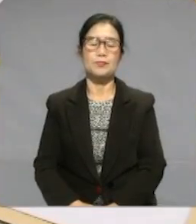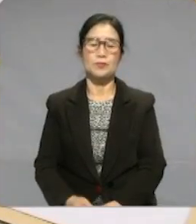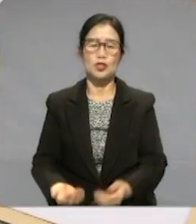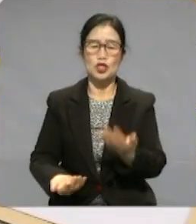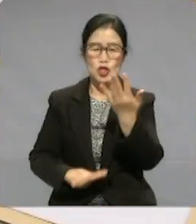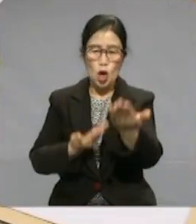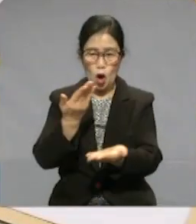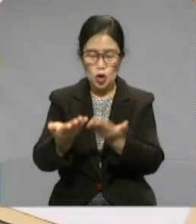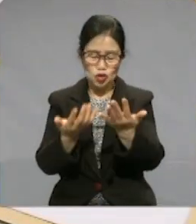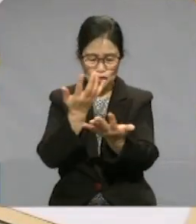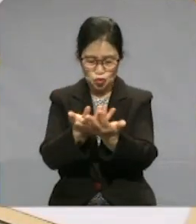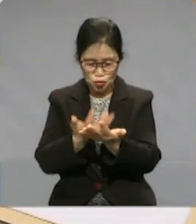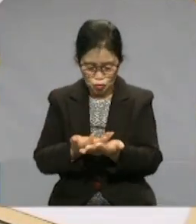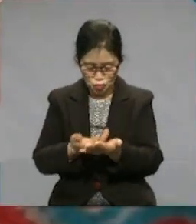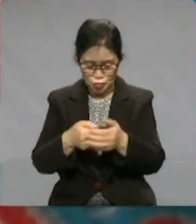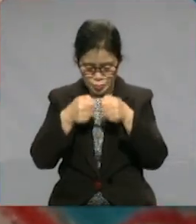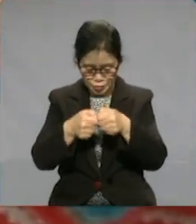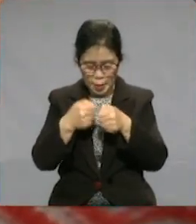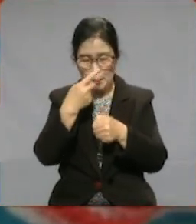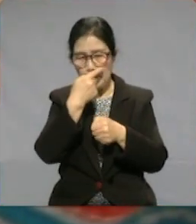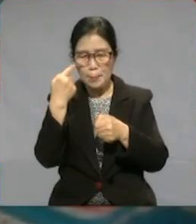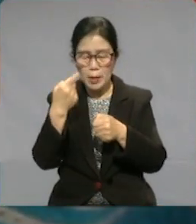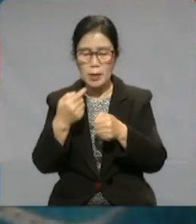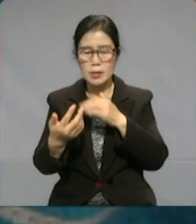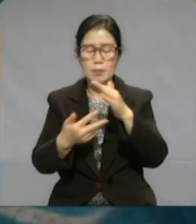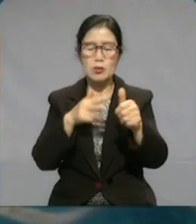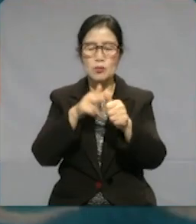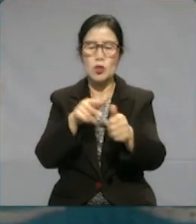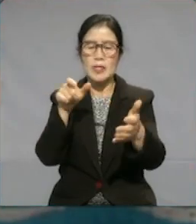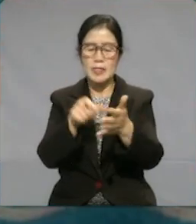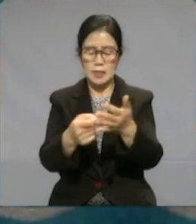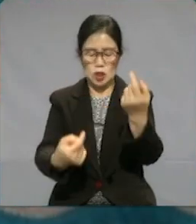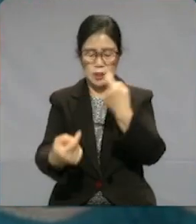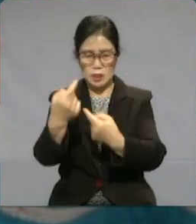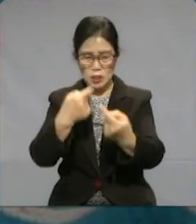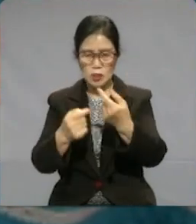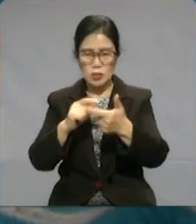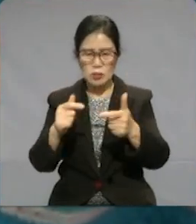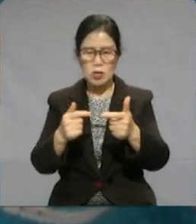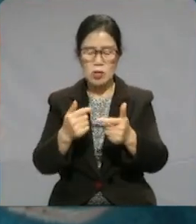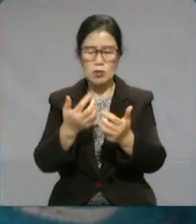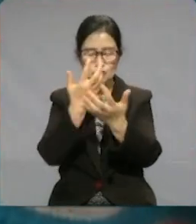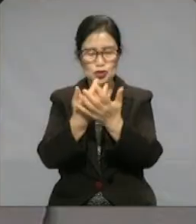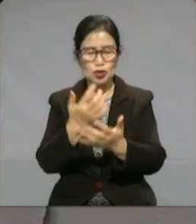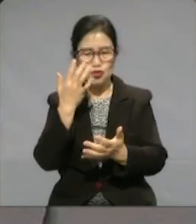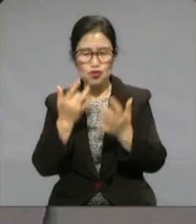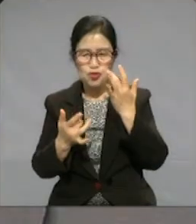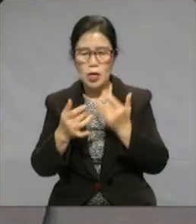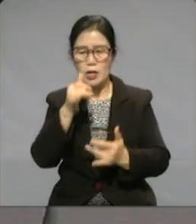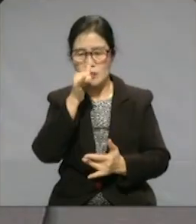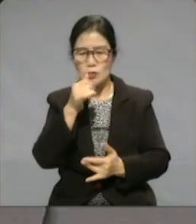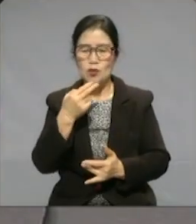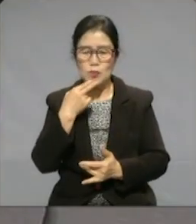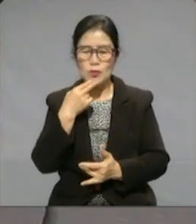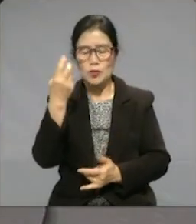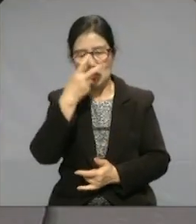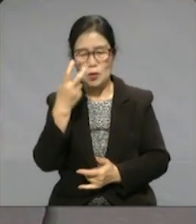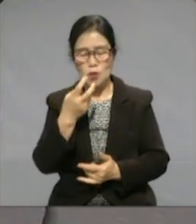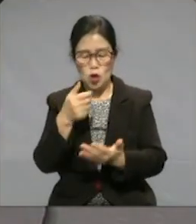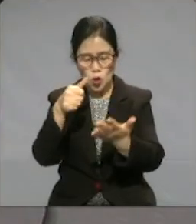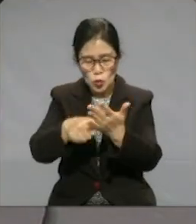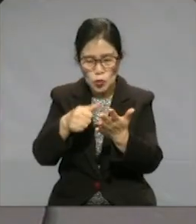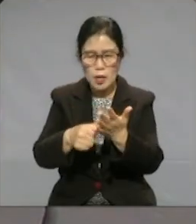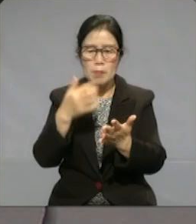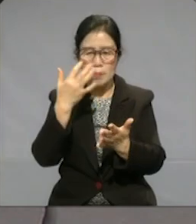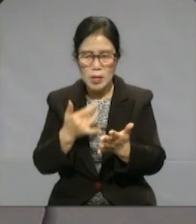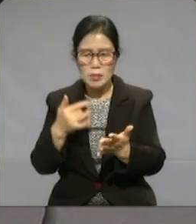제출된 서류를 꼼꼼히 확인합니다. 예비후보자 등록 신청서 등 누락된 문서는 없는지 점검하고 도장이 빠진